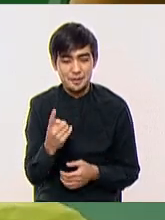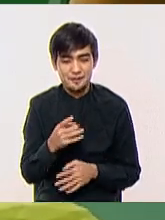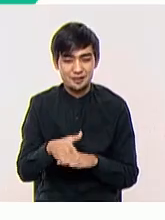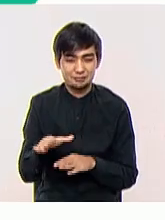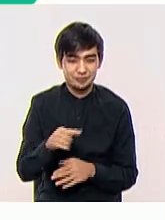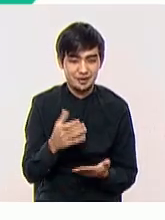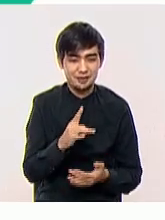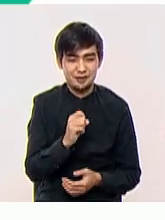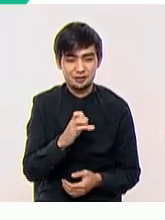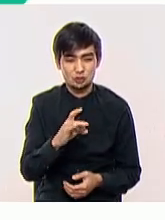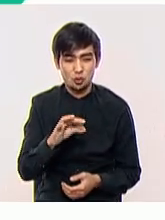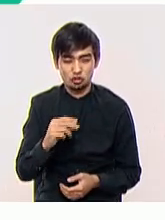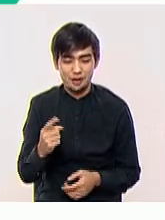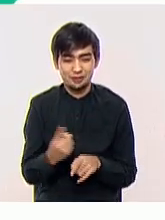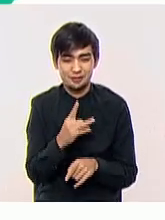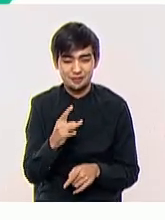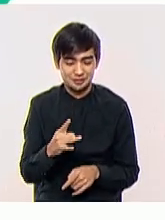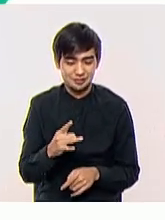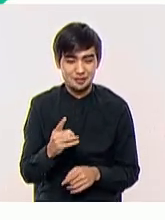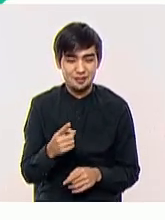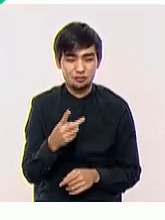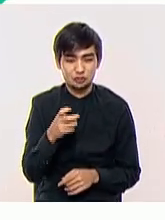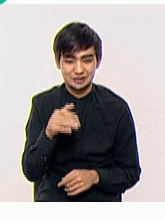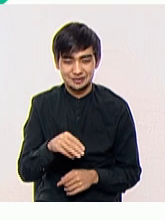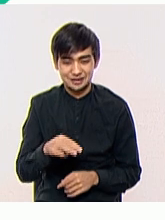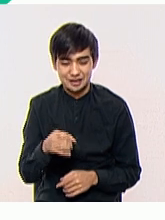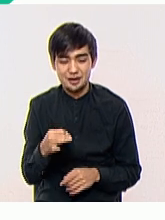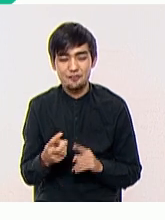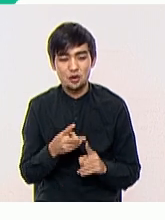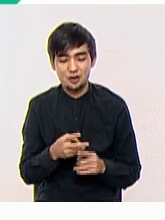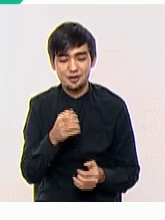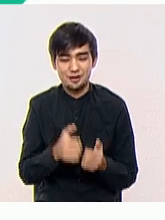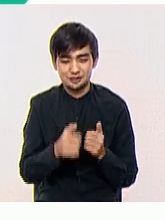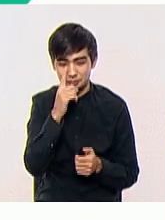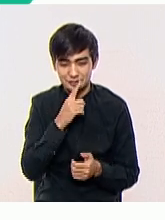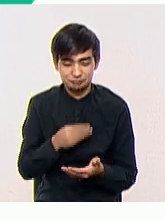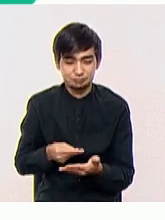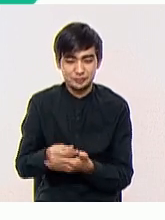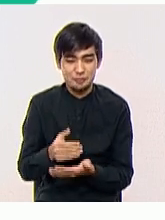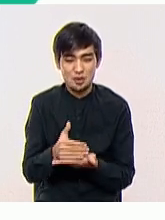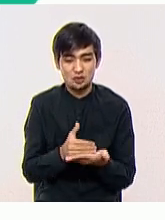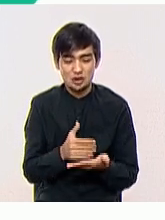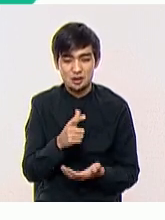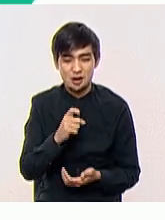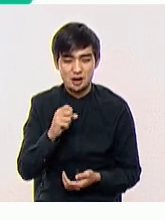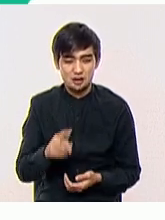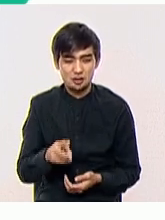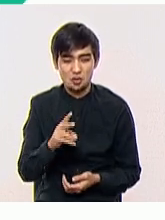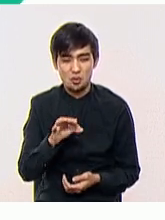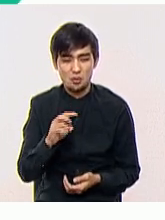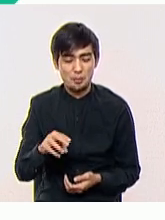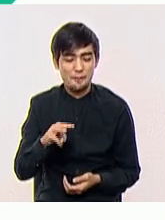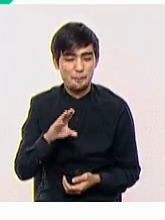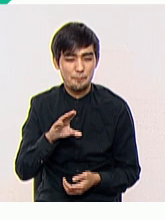или рассрочку один раз на сумму от 200 тысяч тенге. И второе – каждый месяц оплачивать услуги в приложении Халык Хомбанк на сумму